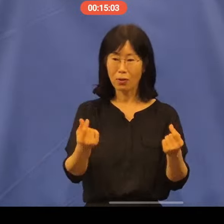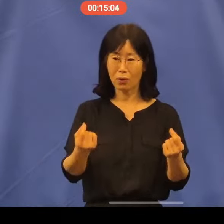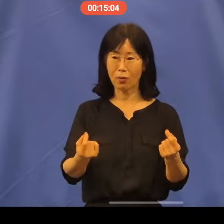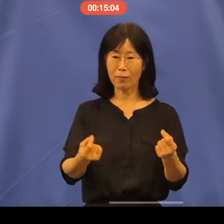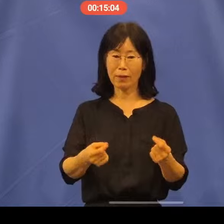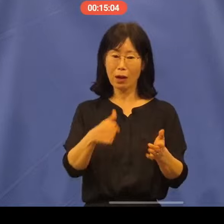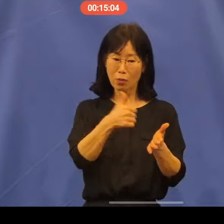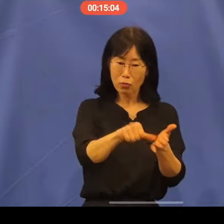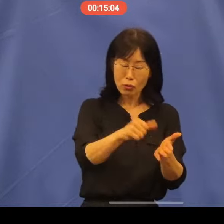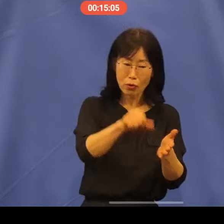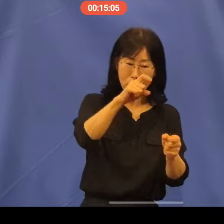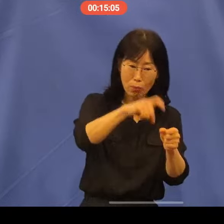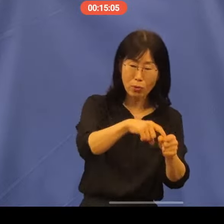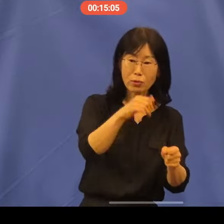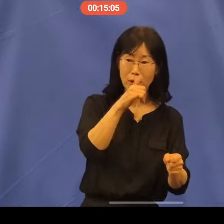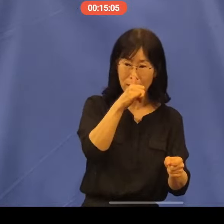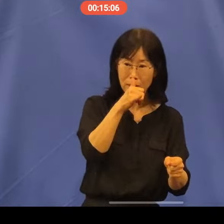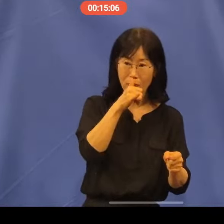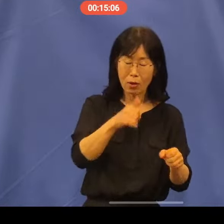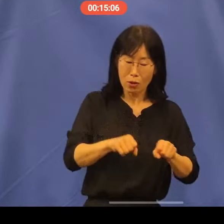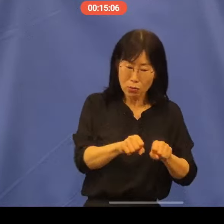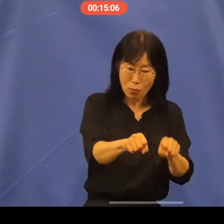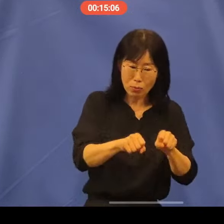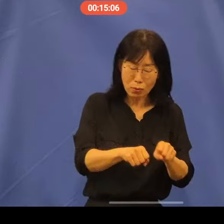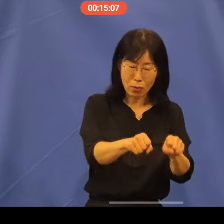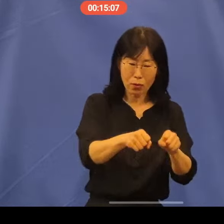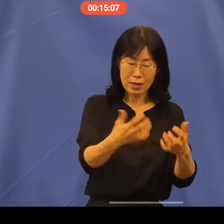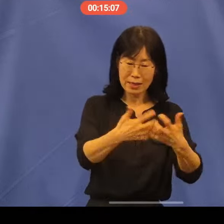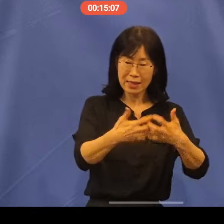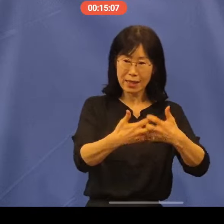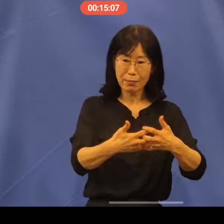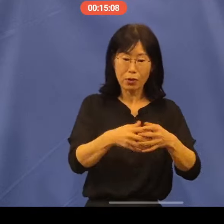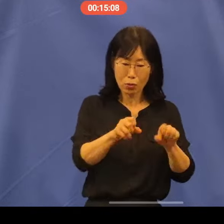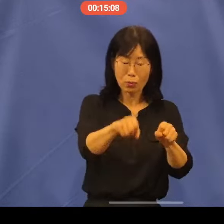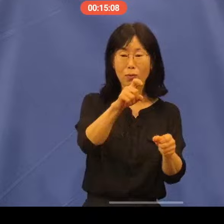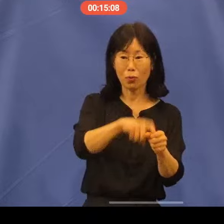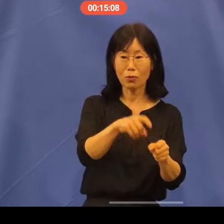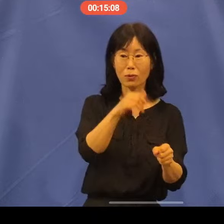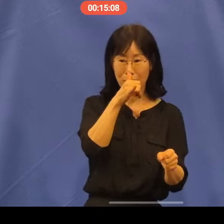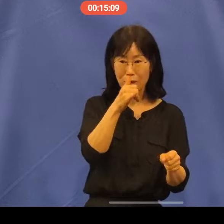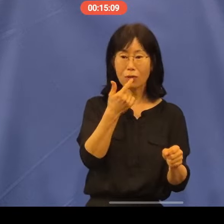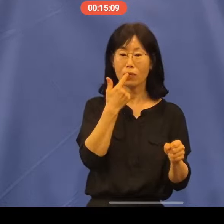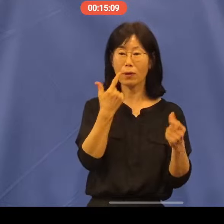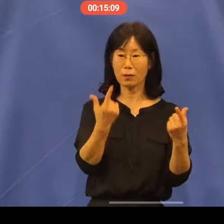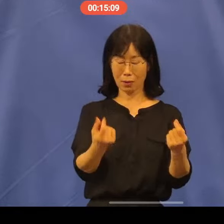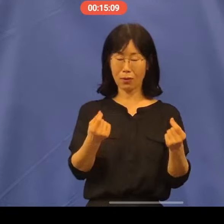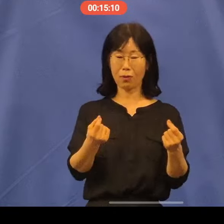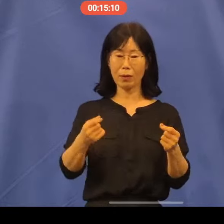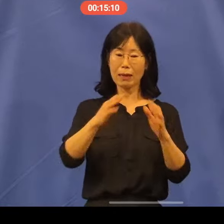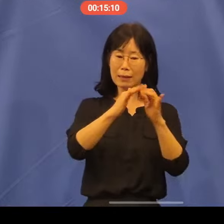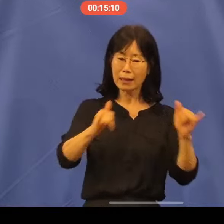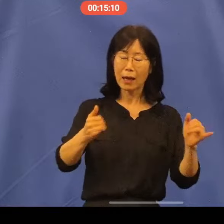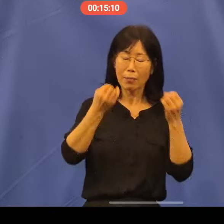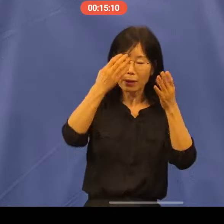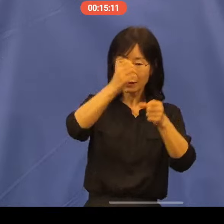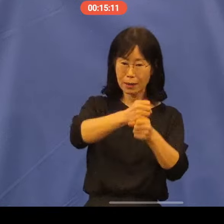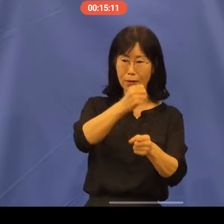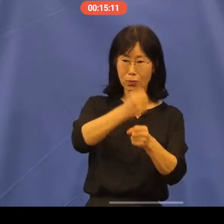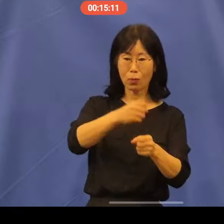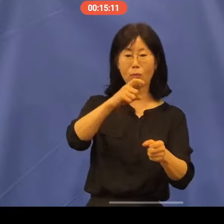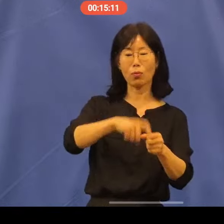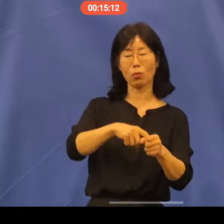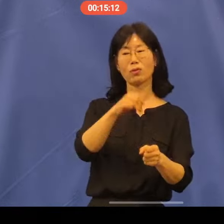가치가 생기는 거고 의미가 부여되고 거기서 그것을 존재해야 될 이유를,